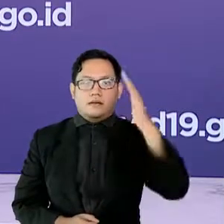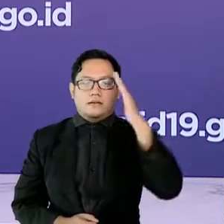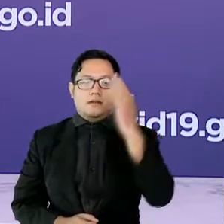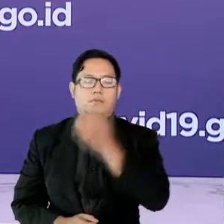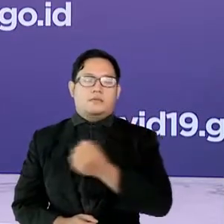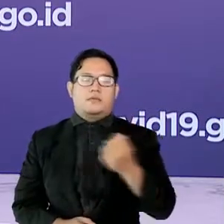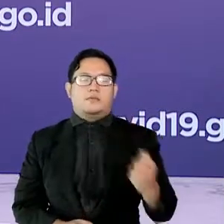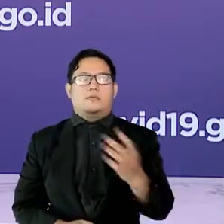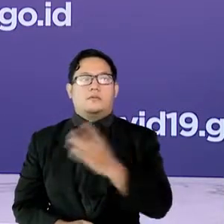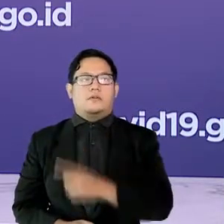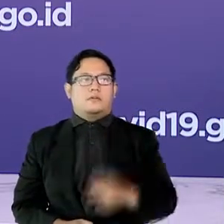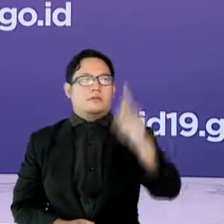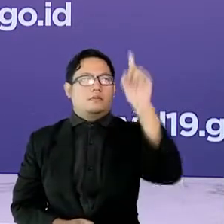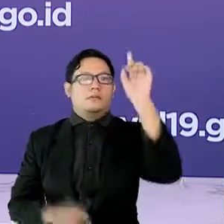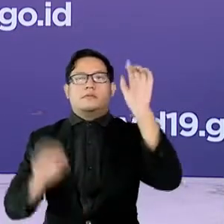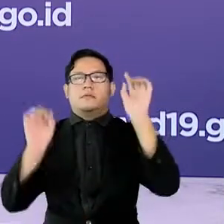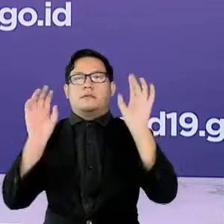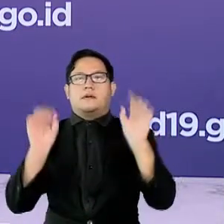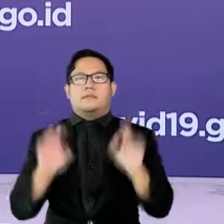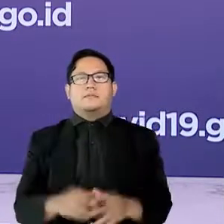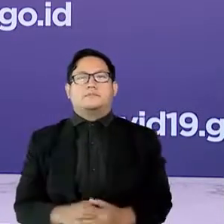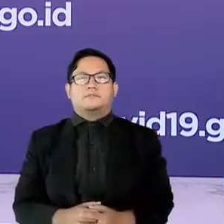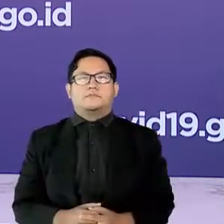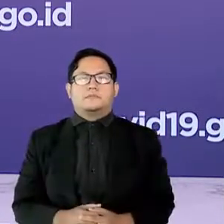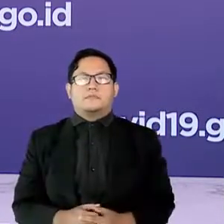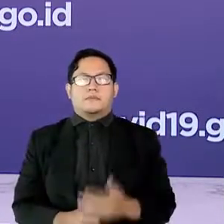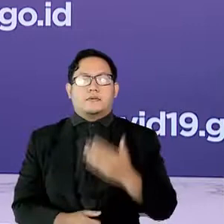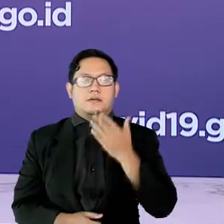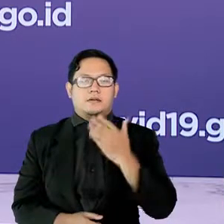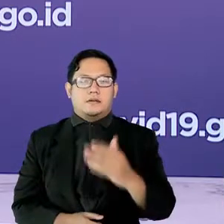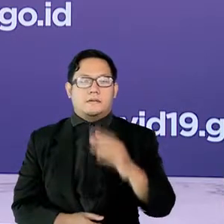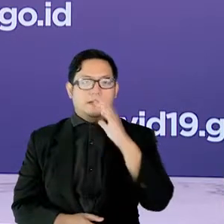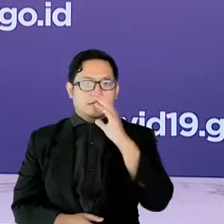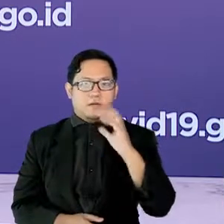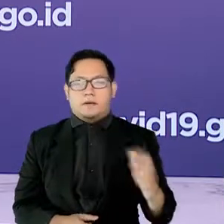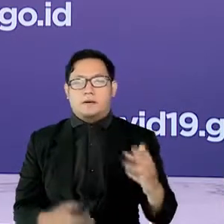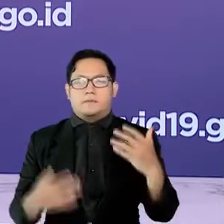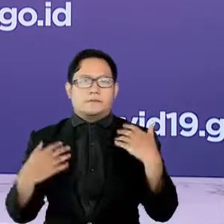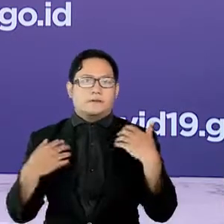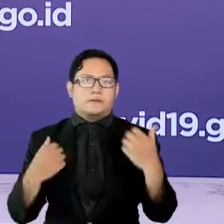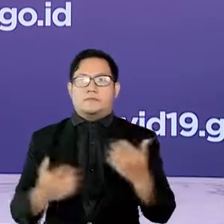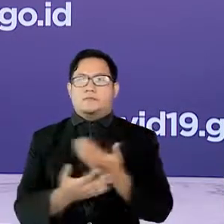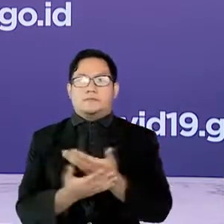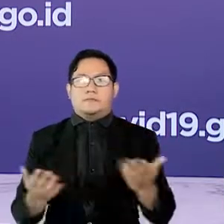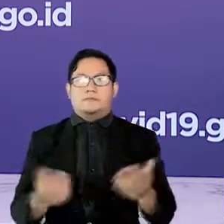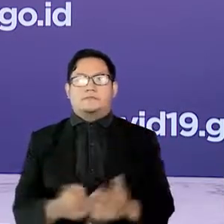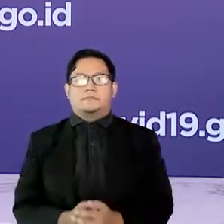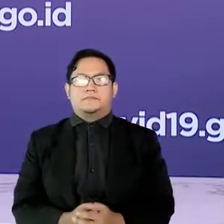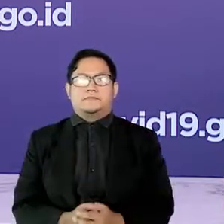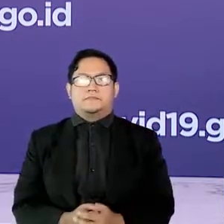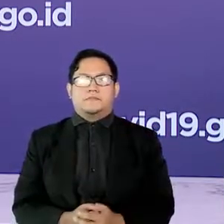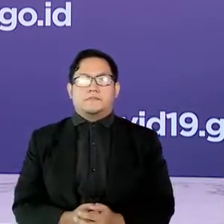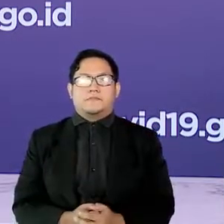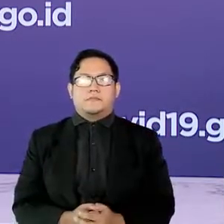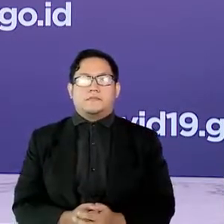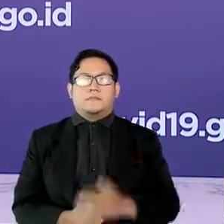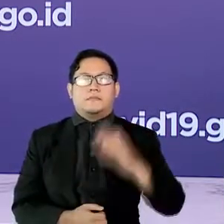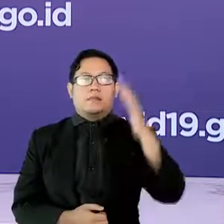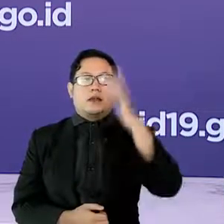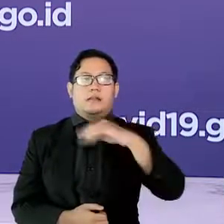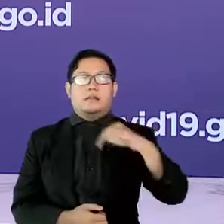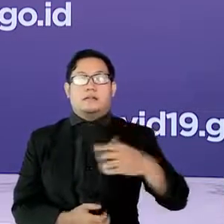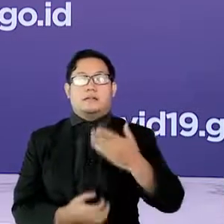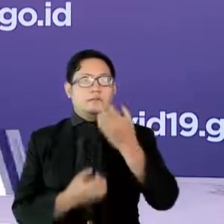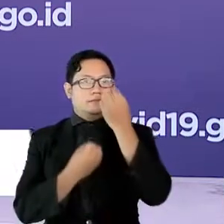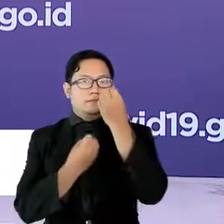Assalamualaikum warahmatullahi wabarakatuh. Selamat sore, salam sejahtera untuk kita semuanya. Hari ini saya